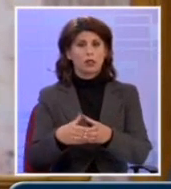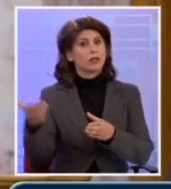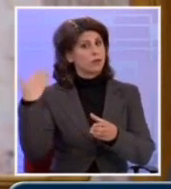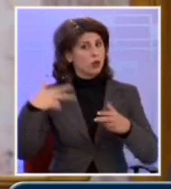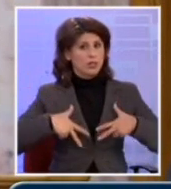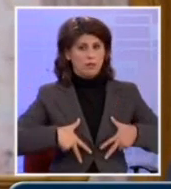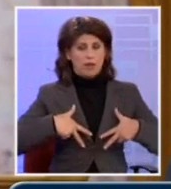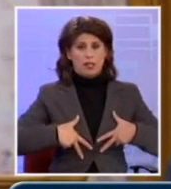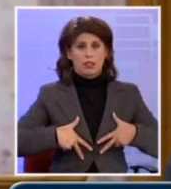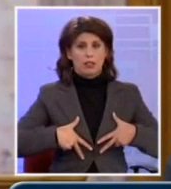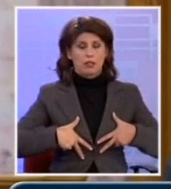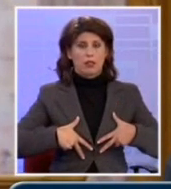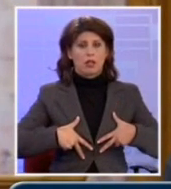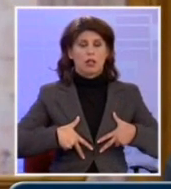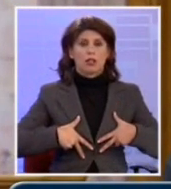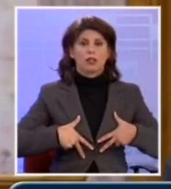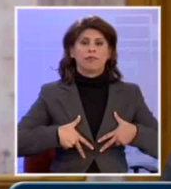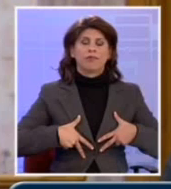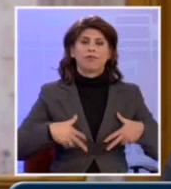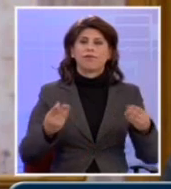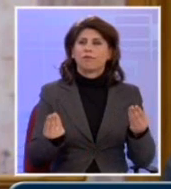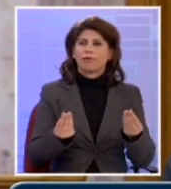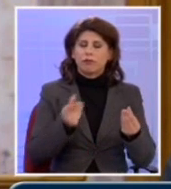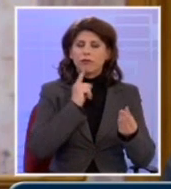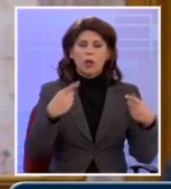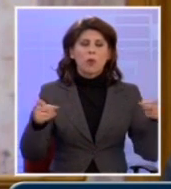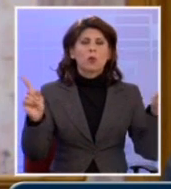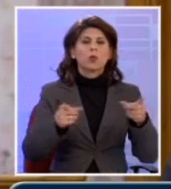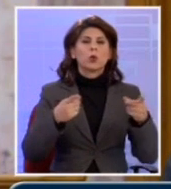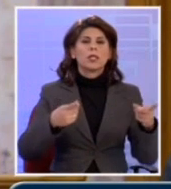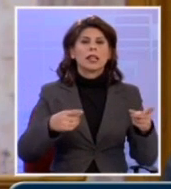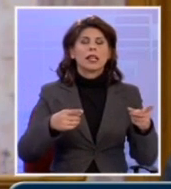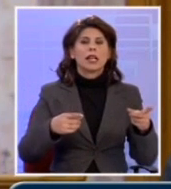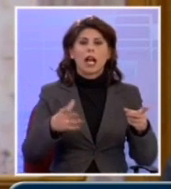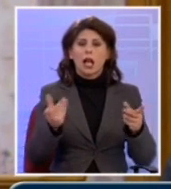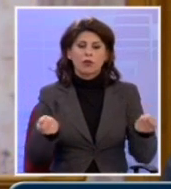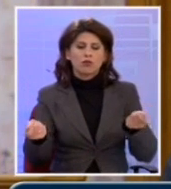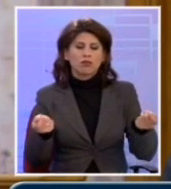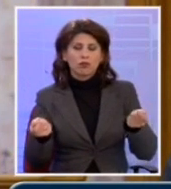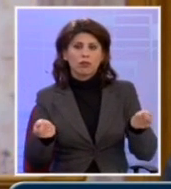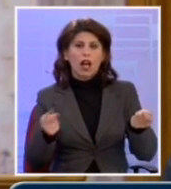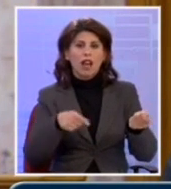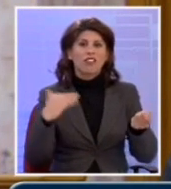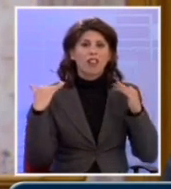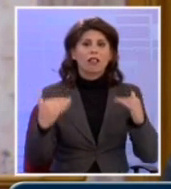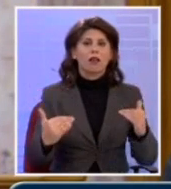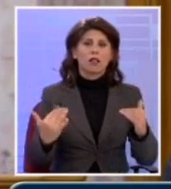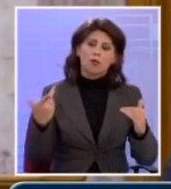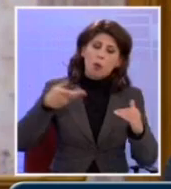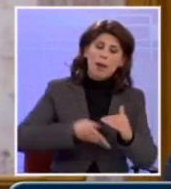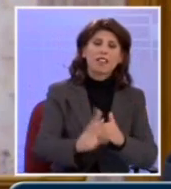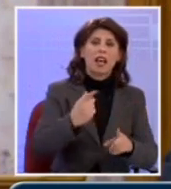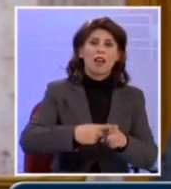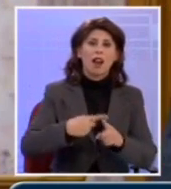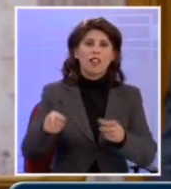προηγούμενης κυβέρνησης, της ενορχιστρωμένης κατάστασης την οποία υφιστάμεθα ως χώρα